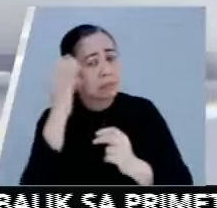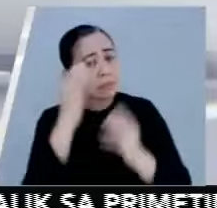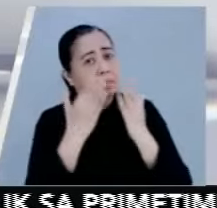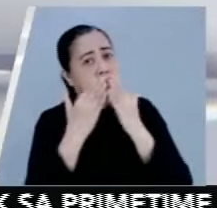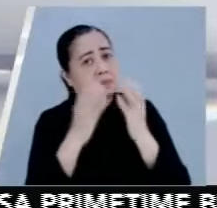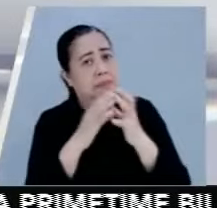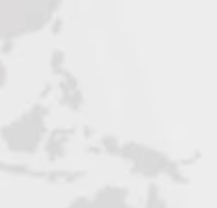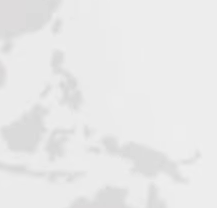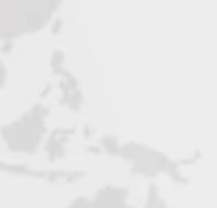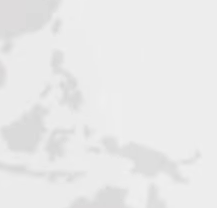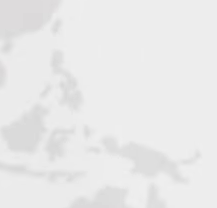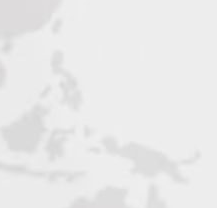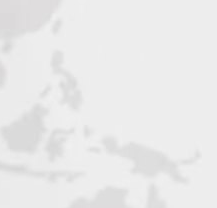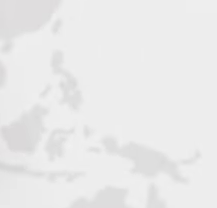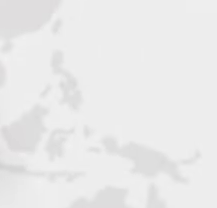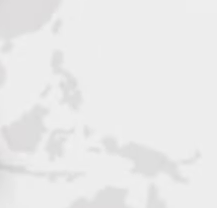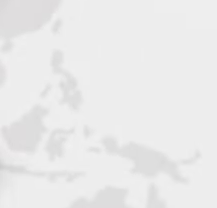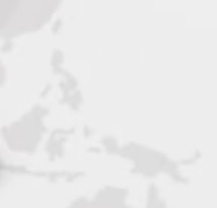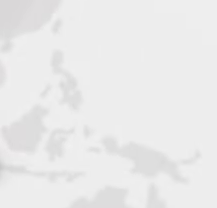John